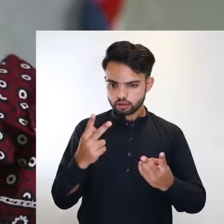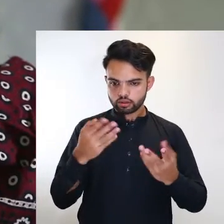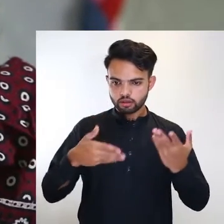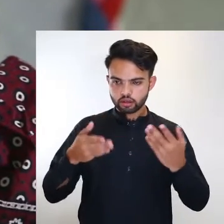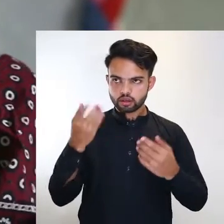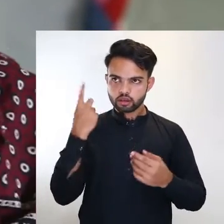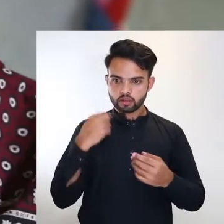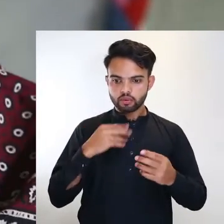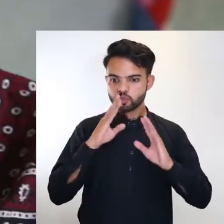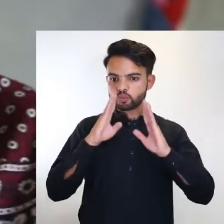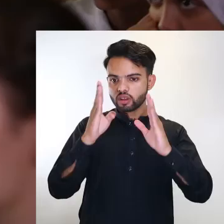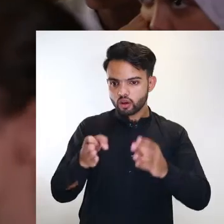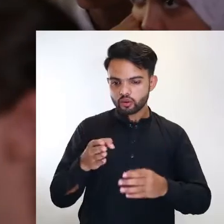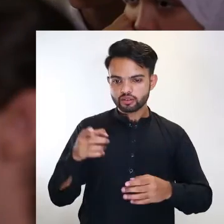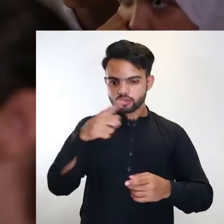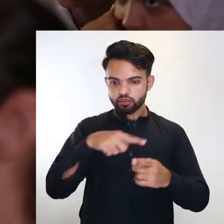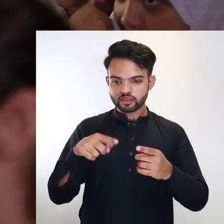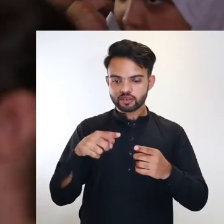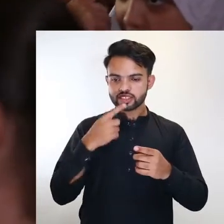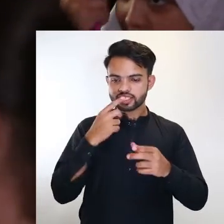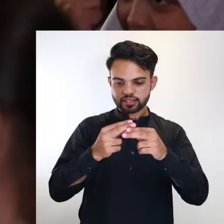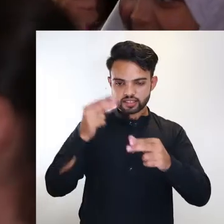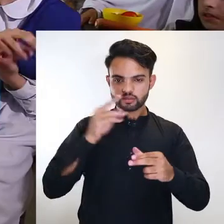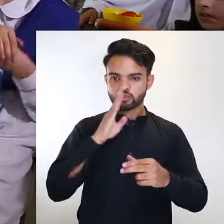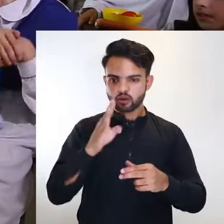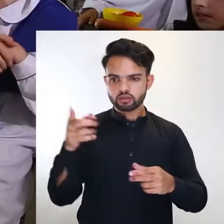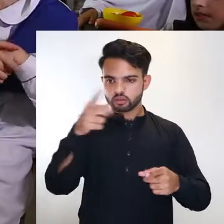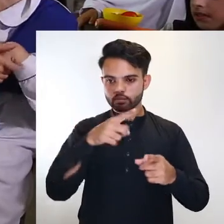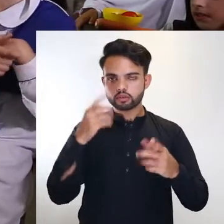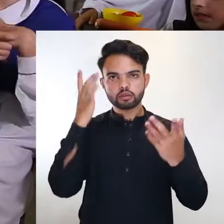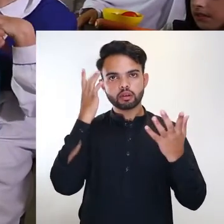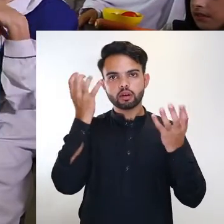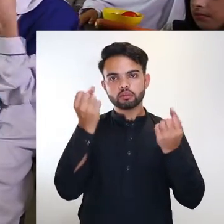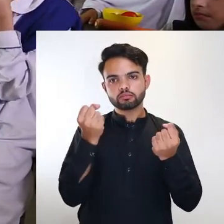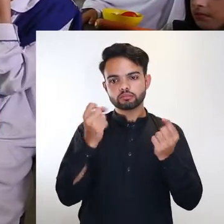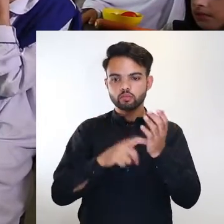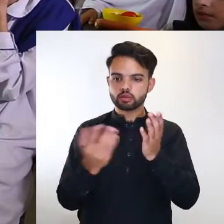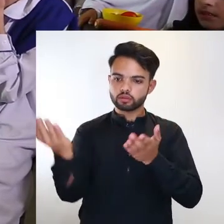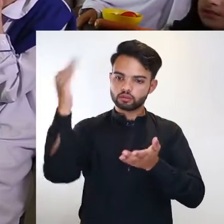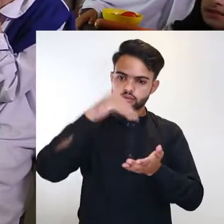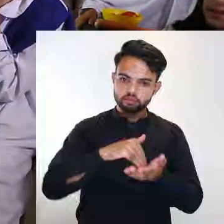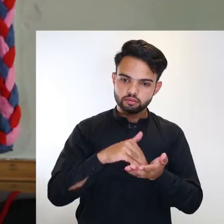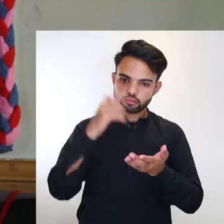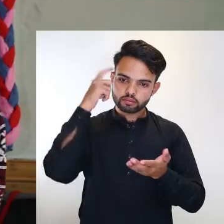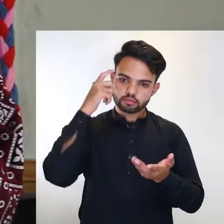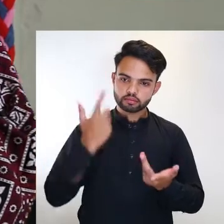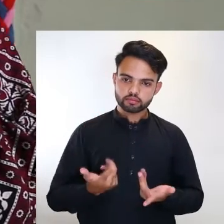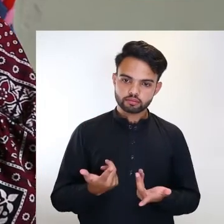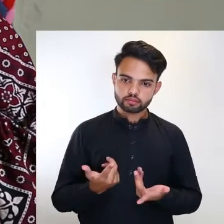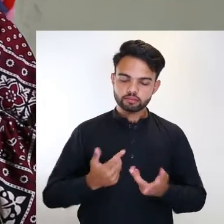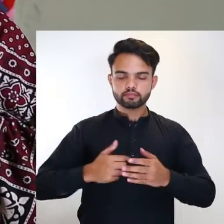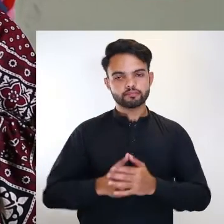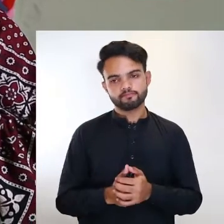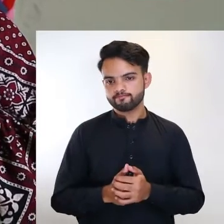मैंने सब्जियों में मूली का नाम दिया था, लेकिन सारा को मुर्गी समझ में आया। बुरी